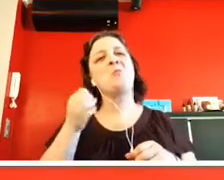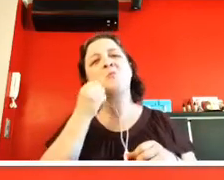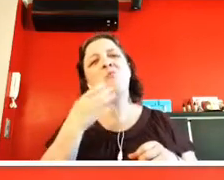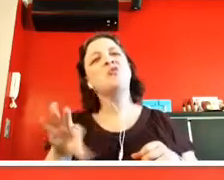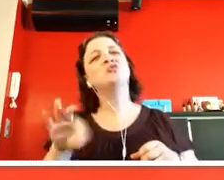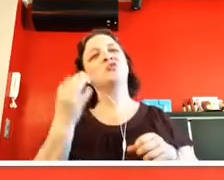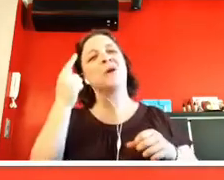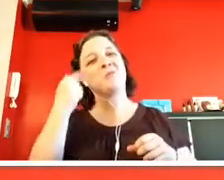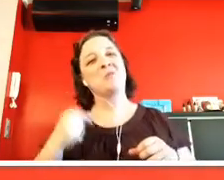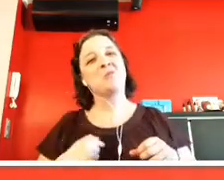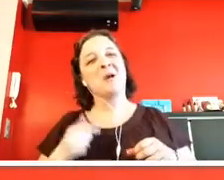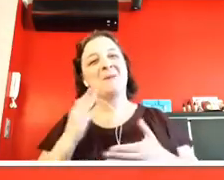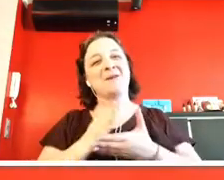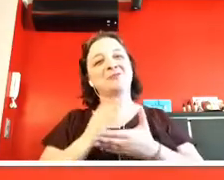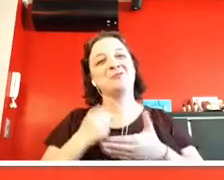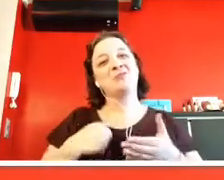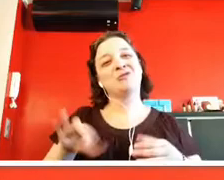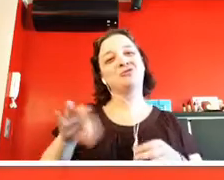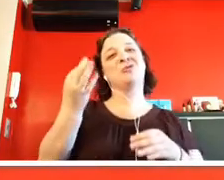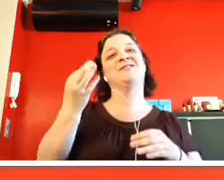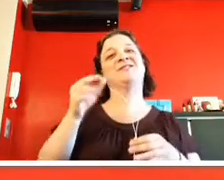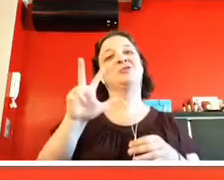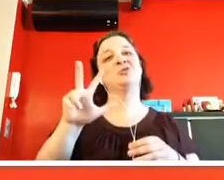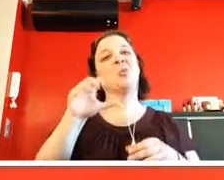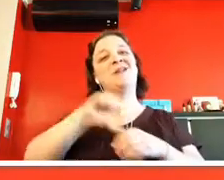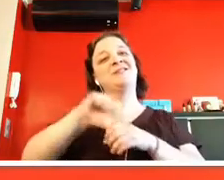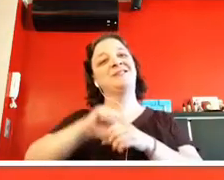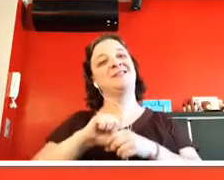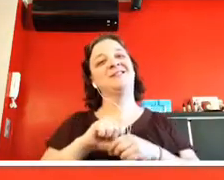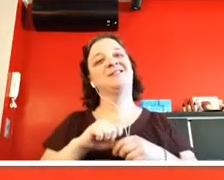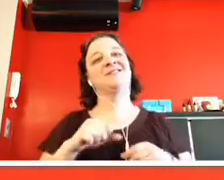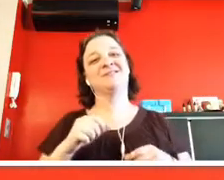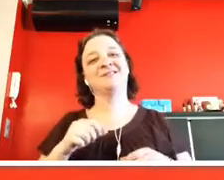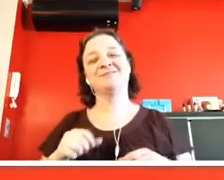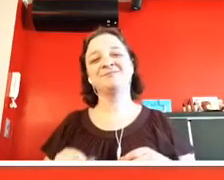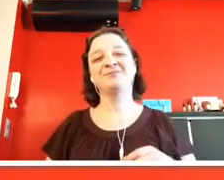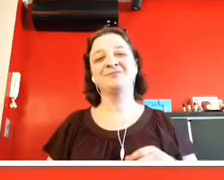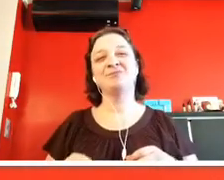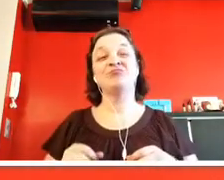Très bon choix en tout cas pour ma part, parce que j'ai sélectionné ces trois parmi les autres.